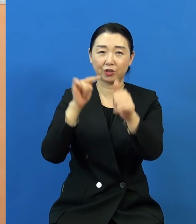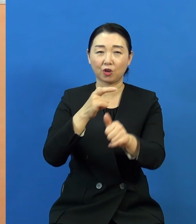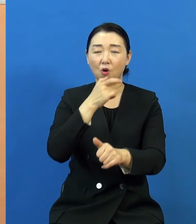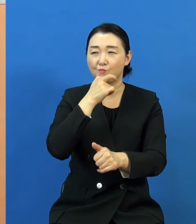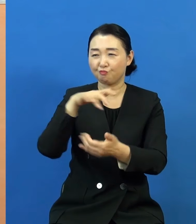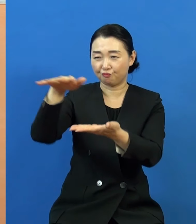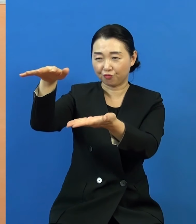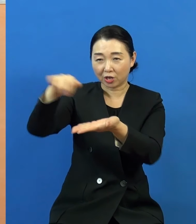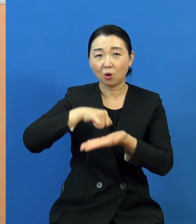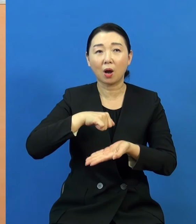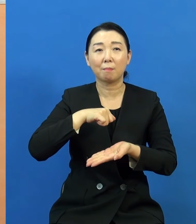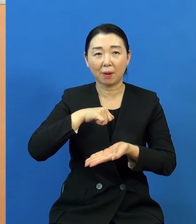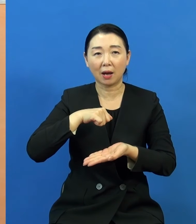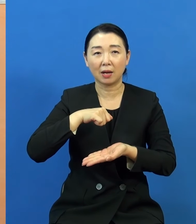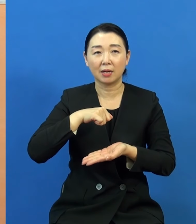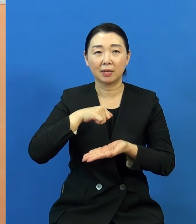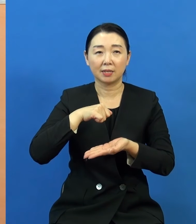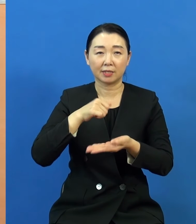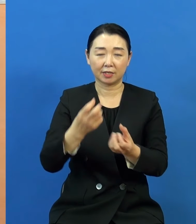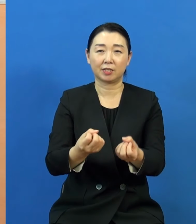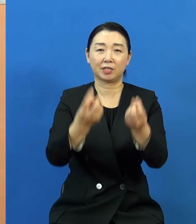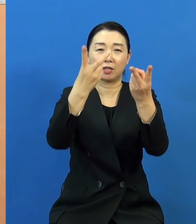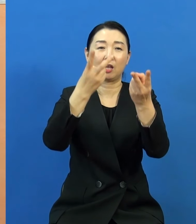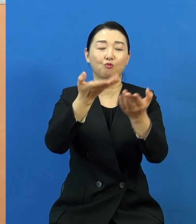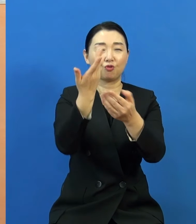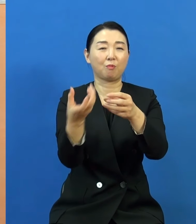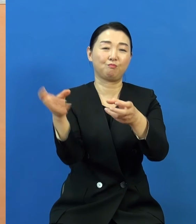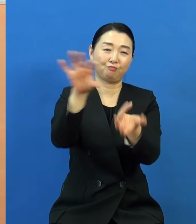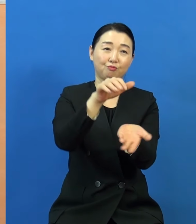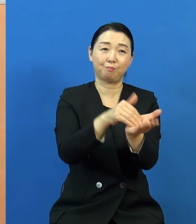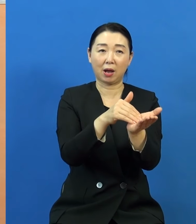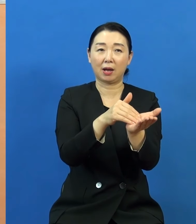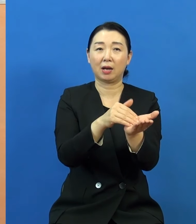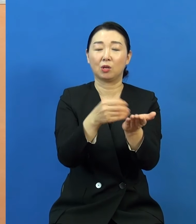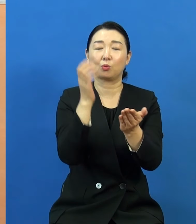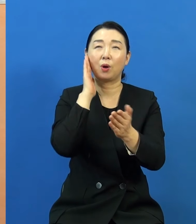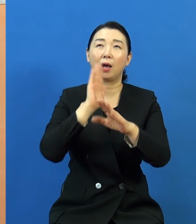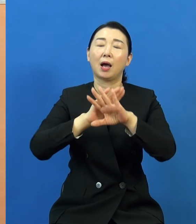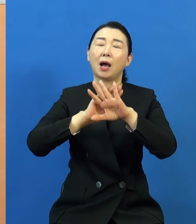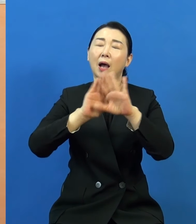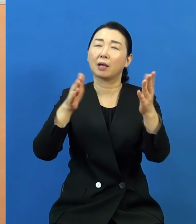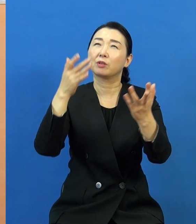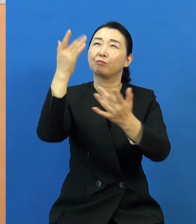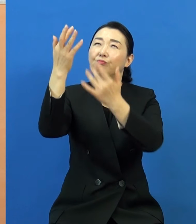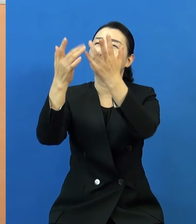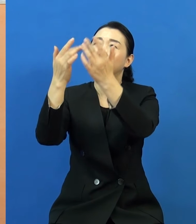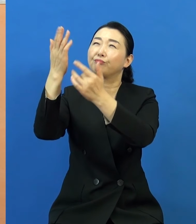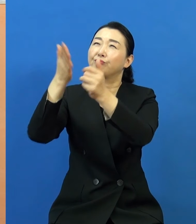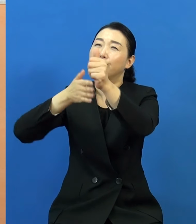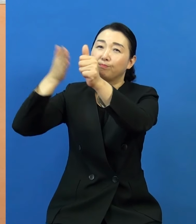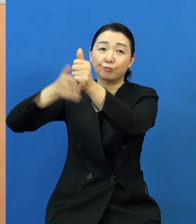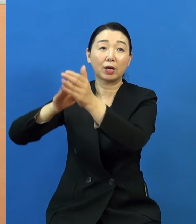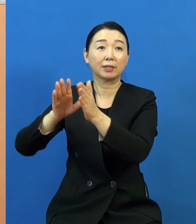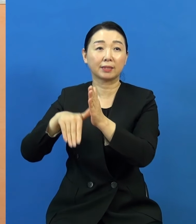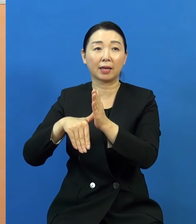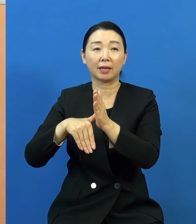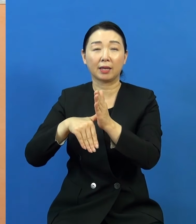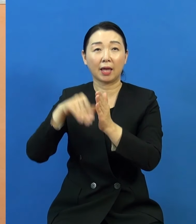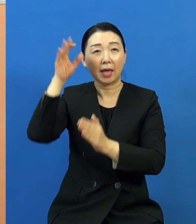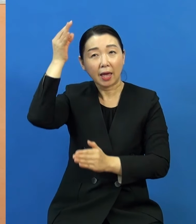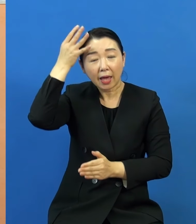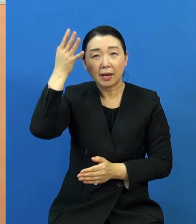물을 길어와 그 제단 위에 붓고 그리고 하늘에 불을 구할 때에